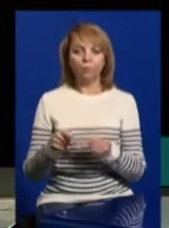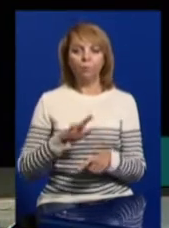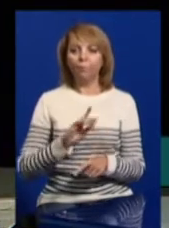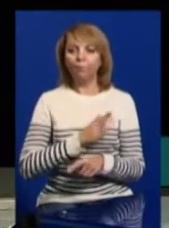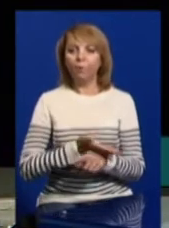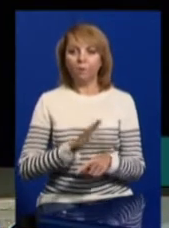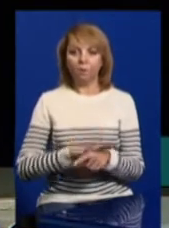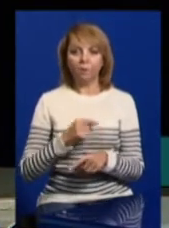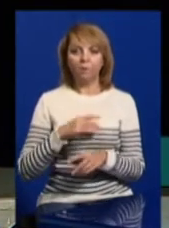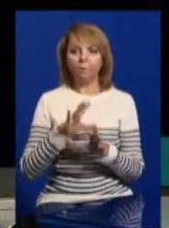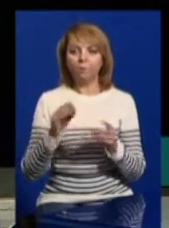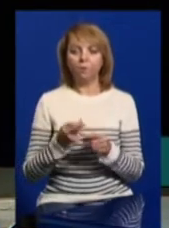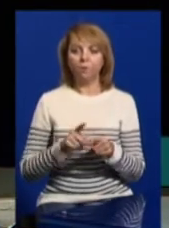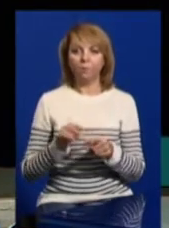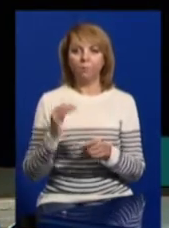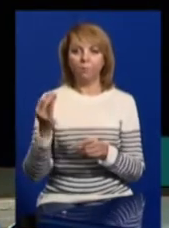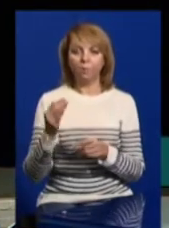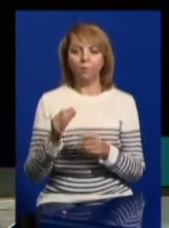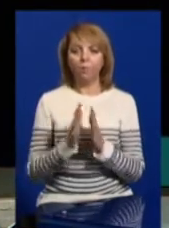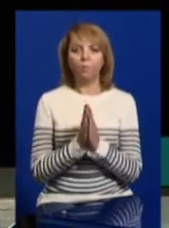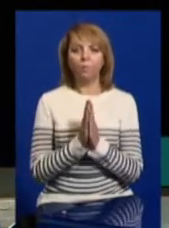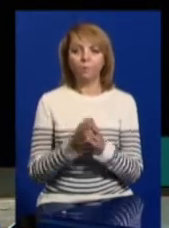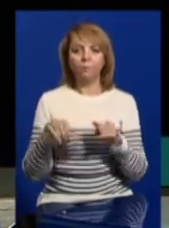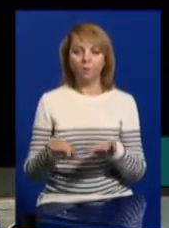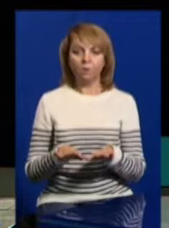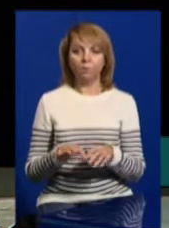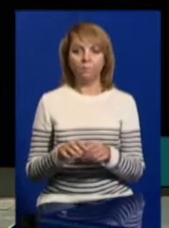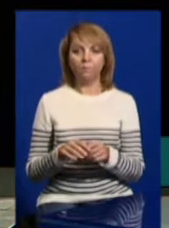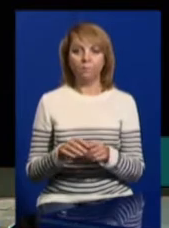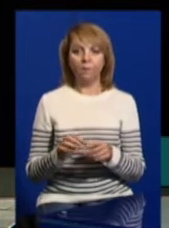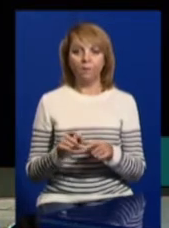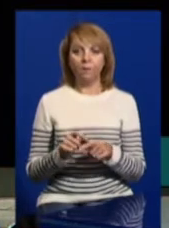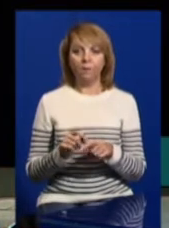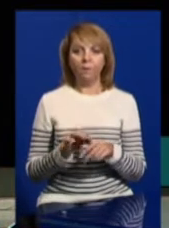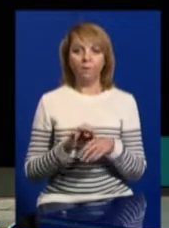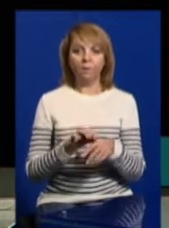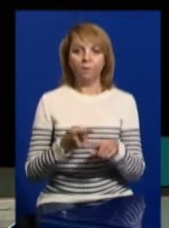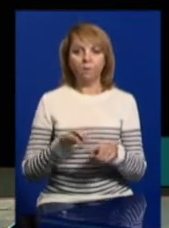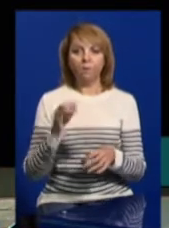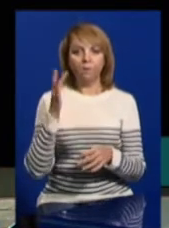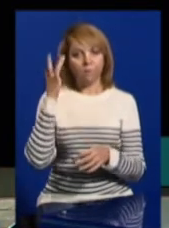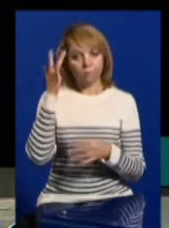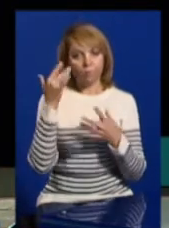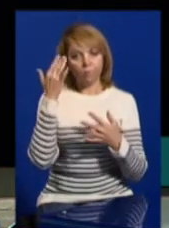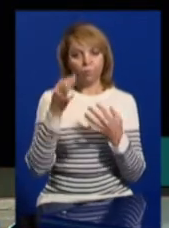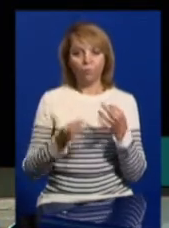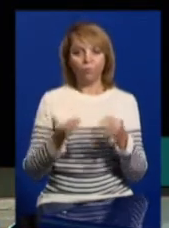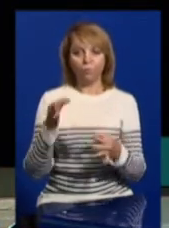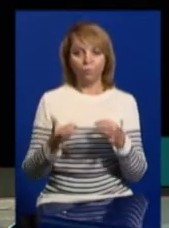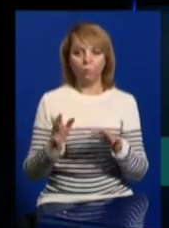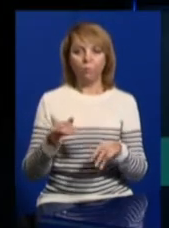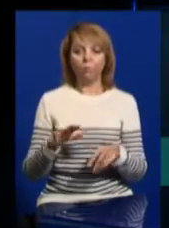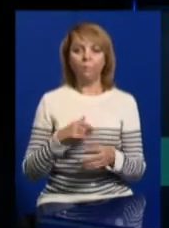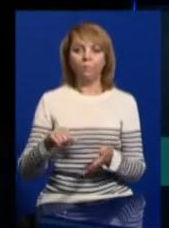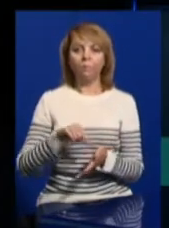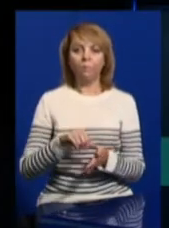важко, і я все ж таки по його клопотанню вирішив віднести це на розсуд суду. Потім був